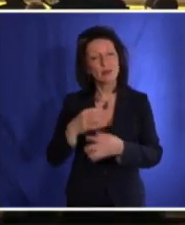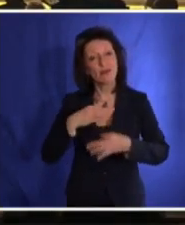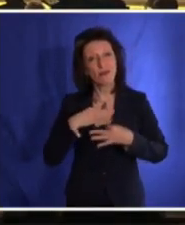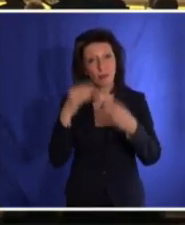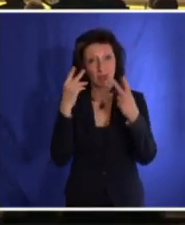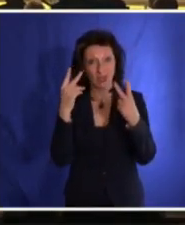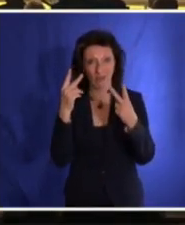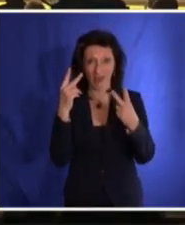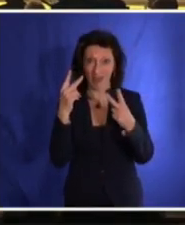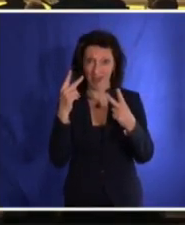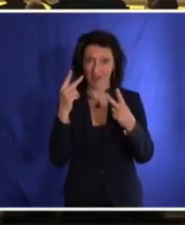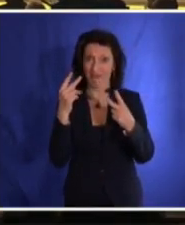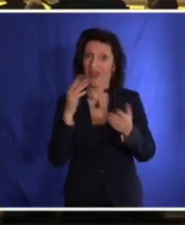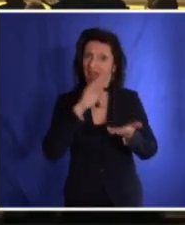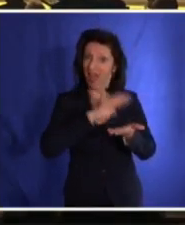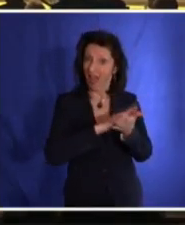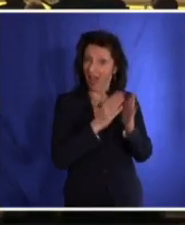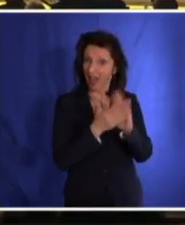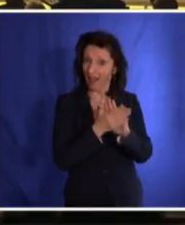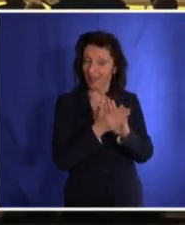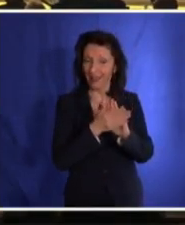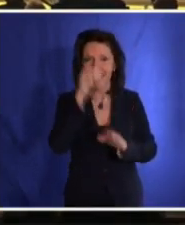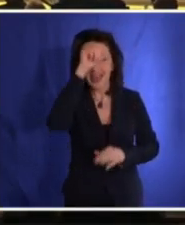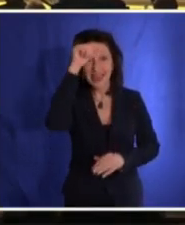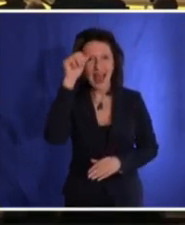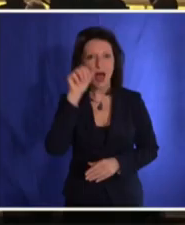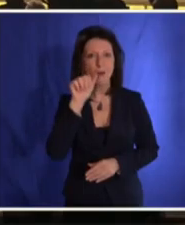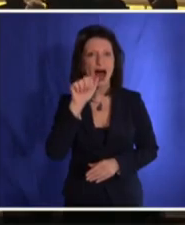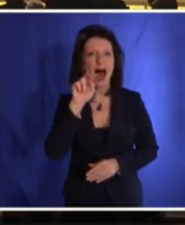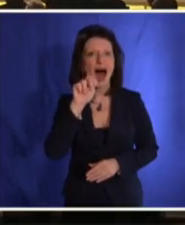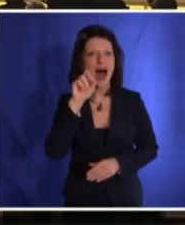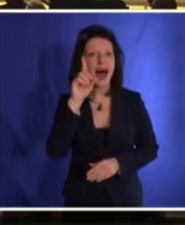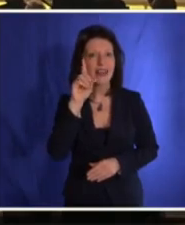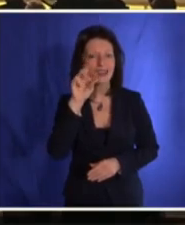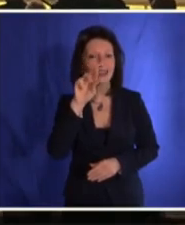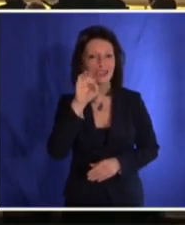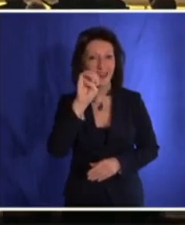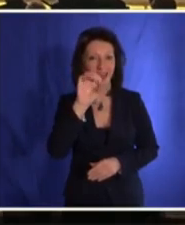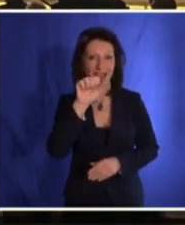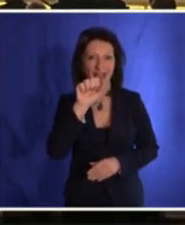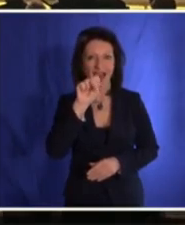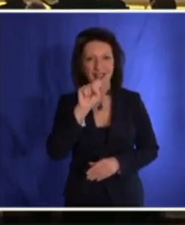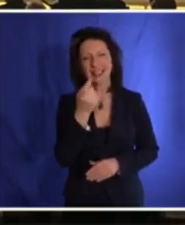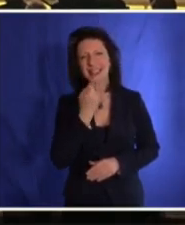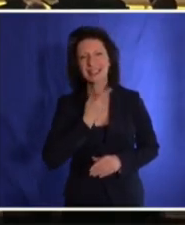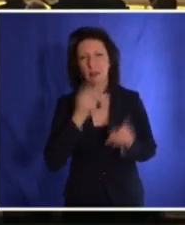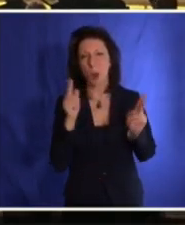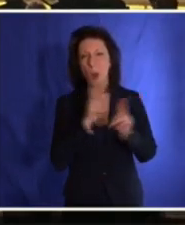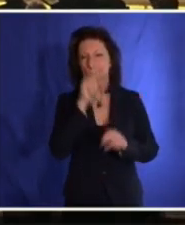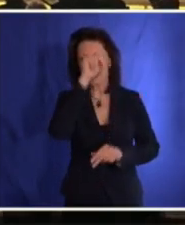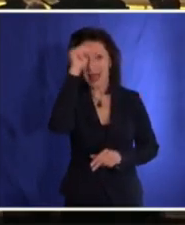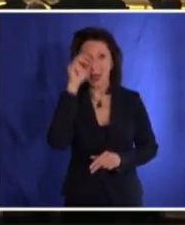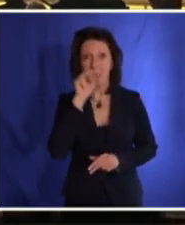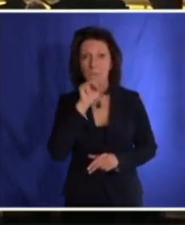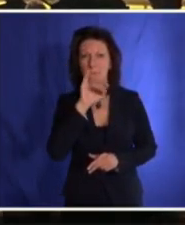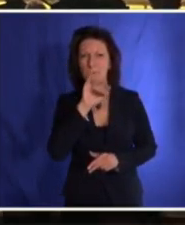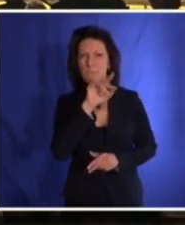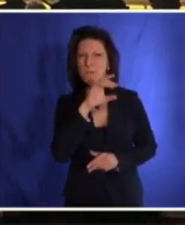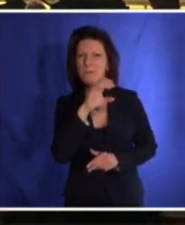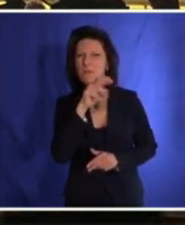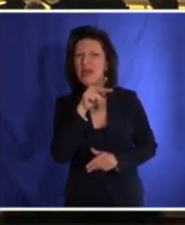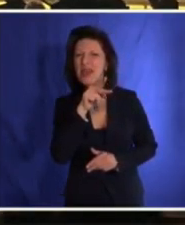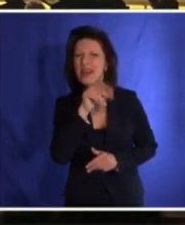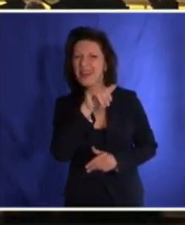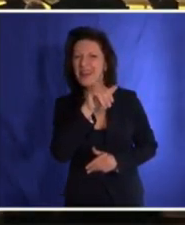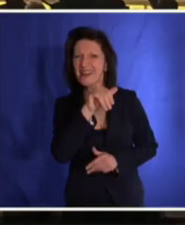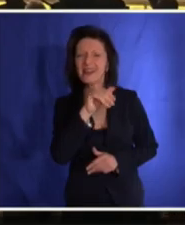Heirat mit meinem Andreas, den ich liebevoll Micky nenne, den Namen meiner Eltern weiterzuführen. Und